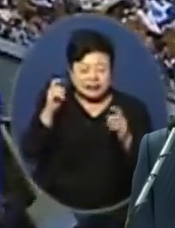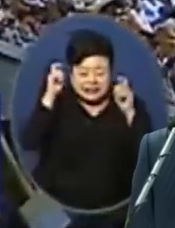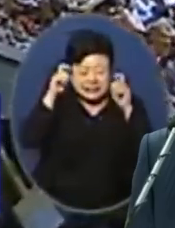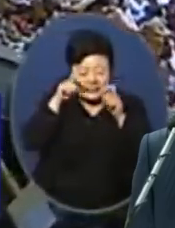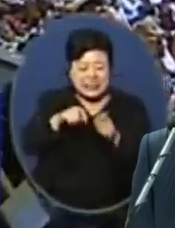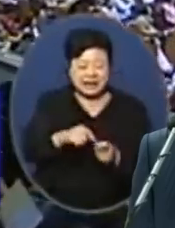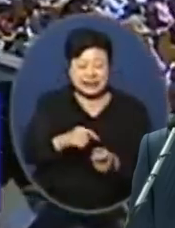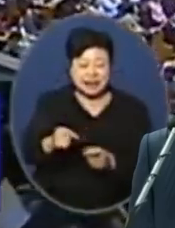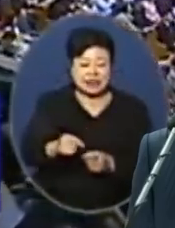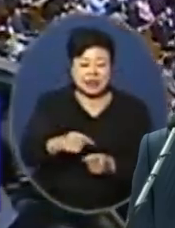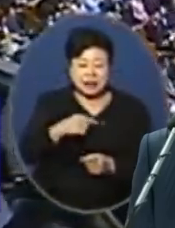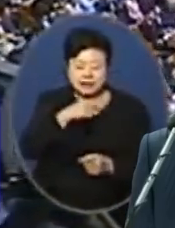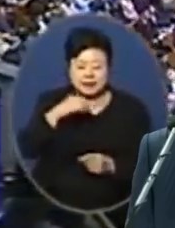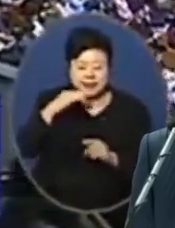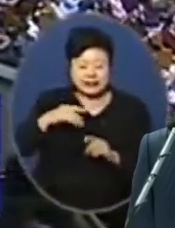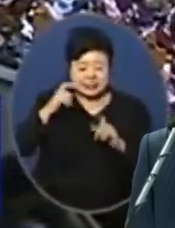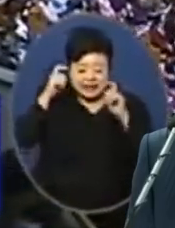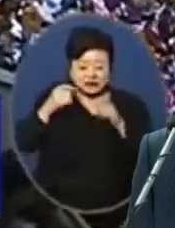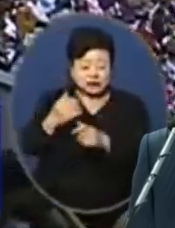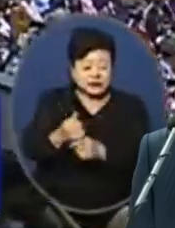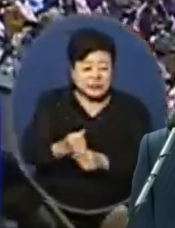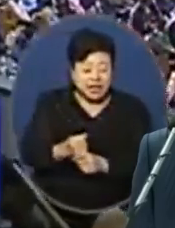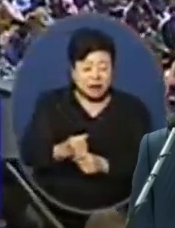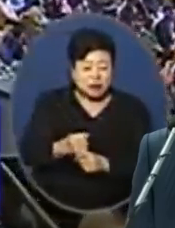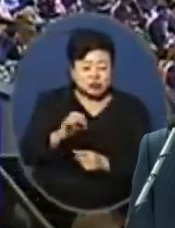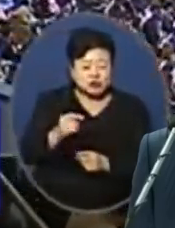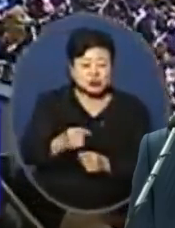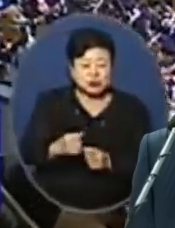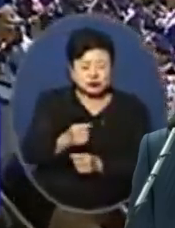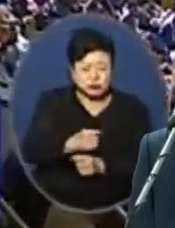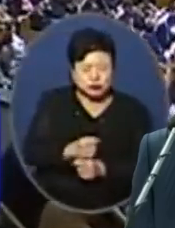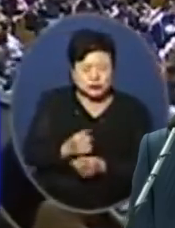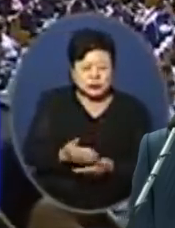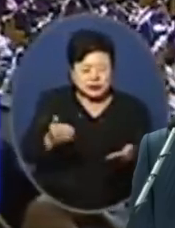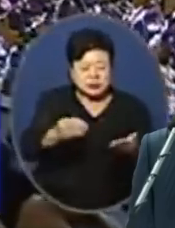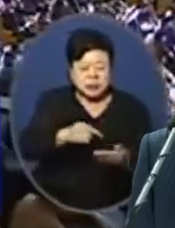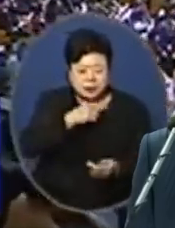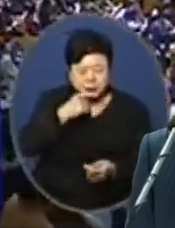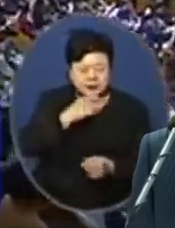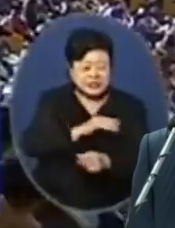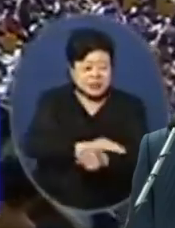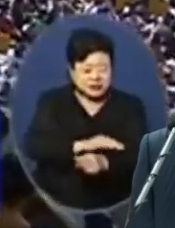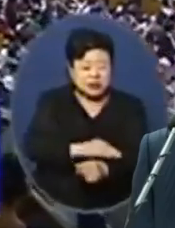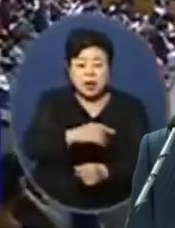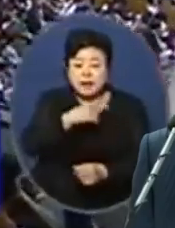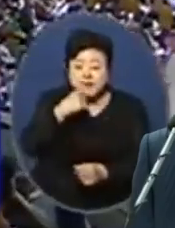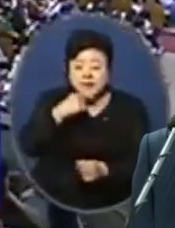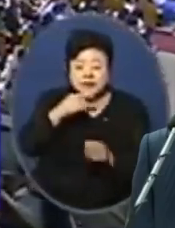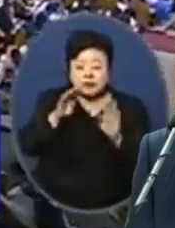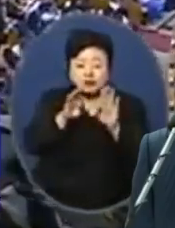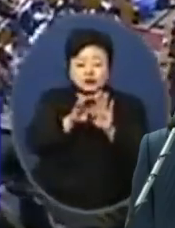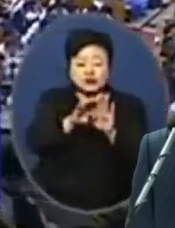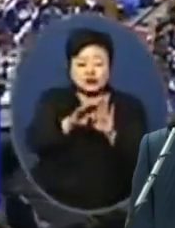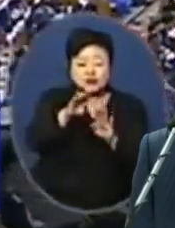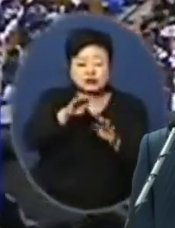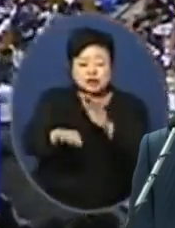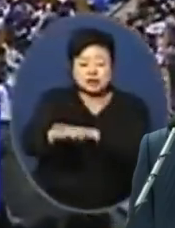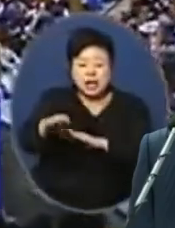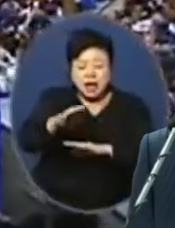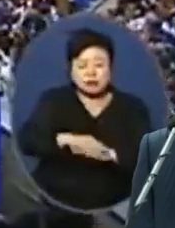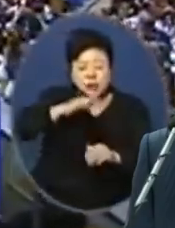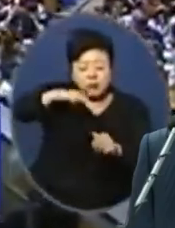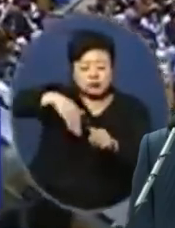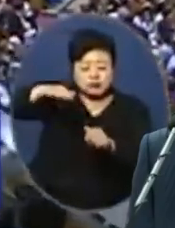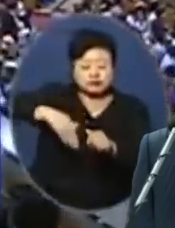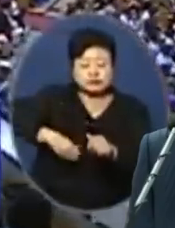택하여 유월절 양으로 잡고 우슬초 묶음을 가지다가 그릇에 담은 피에 적셔서 그 피를 문 임방과 설주에